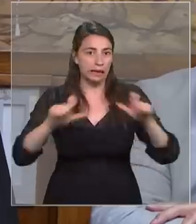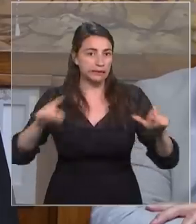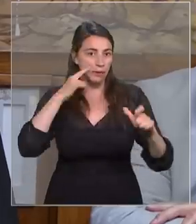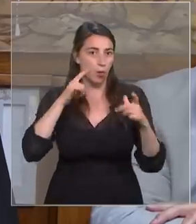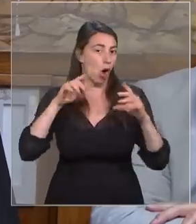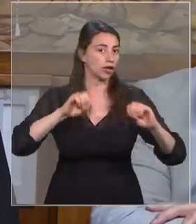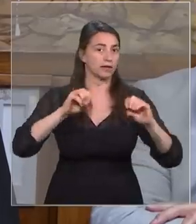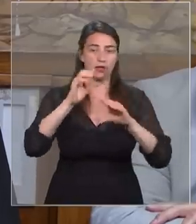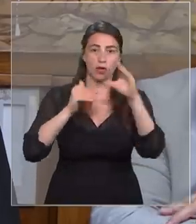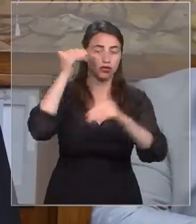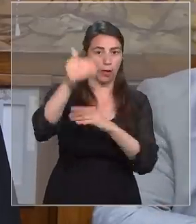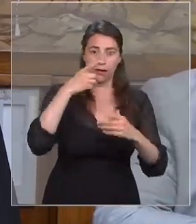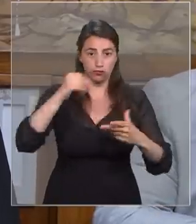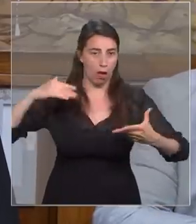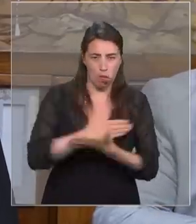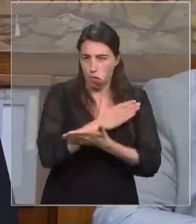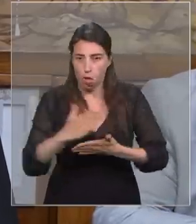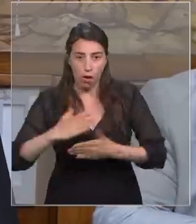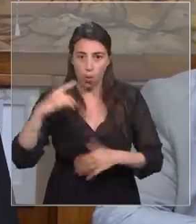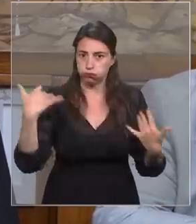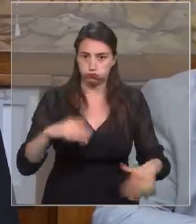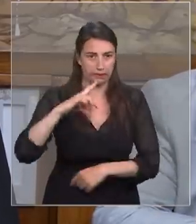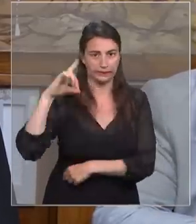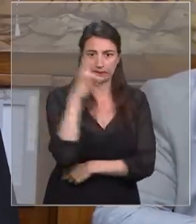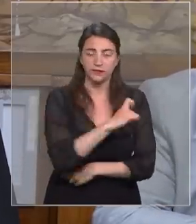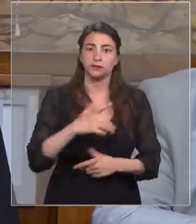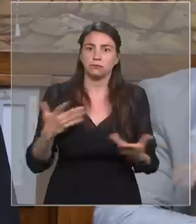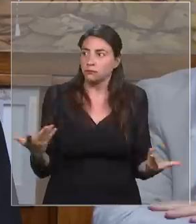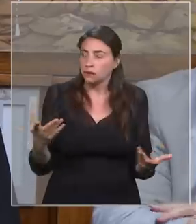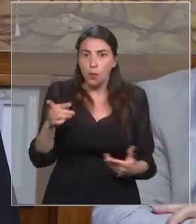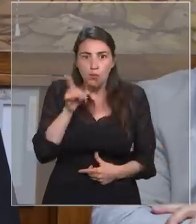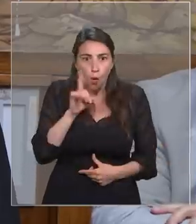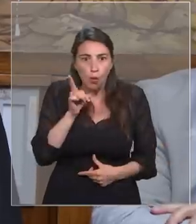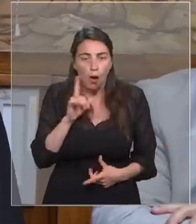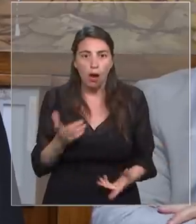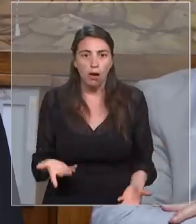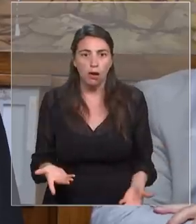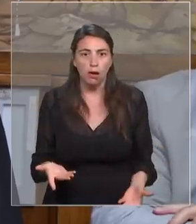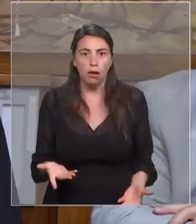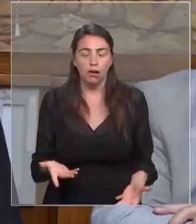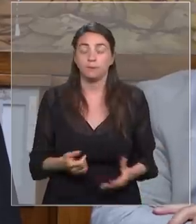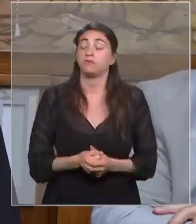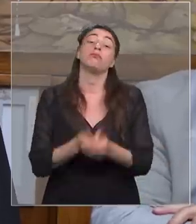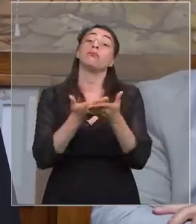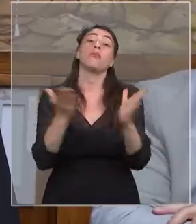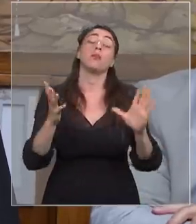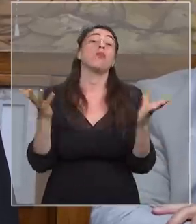parcours du combattant. Madame la Ministre, comment en sommes-nous arrivés là? C'est simple. Emmanuel Macron, comme ses prédécesseurs, démolit